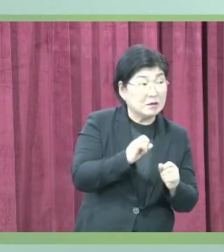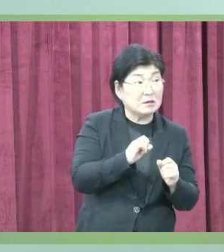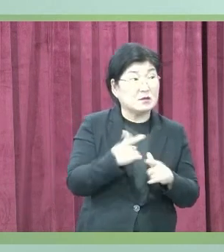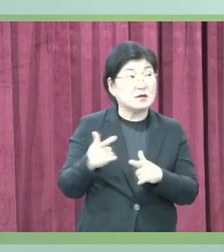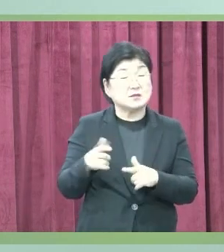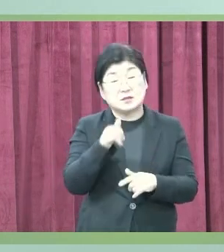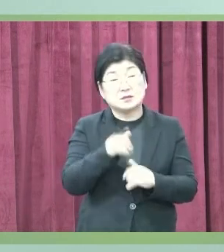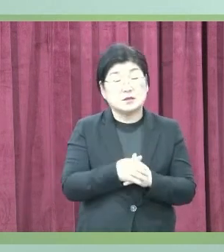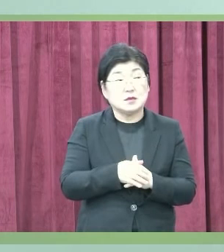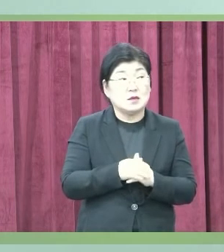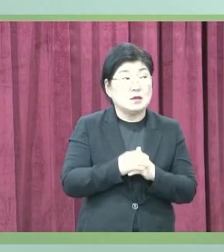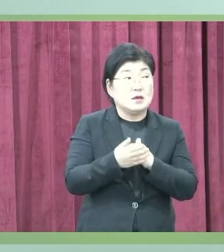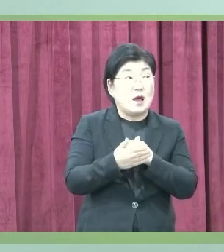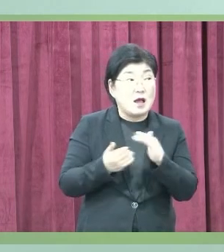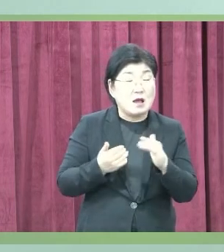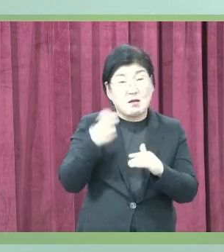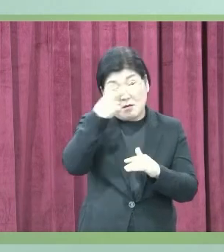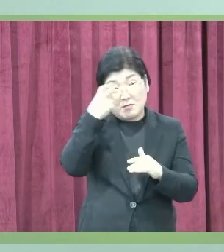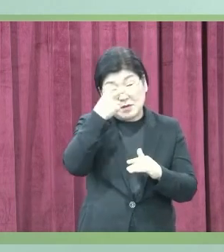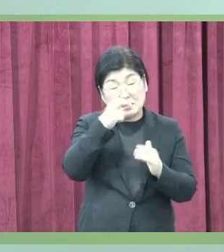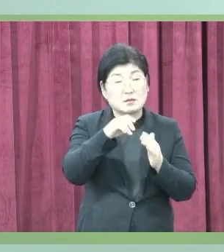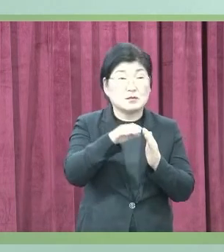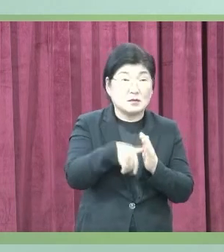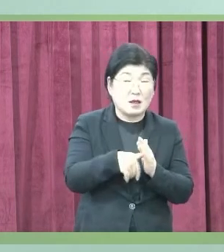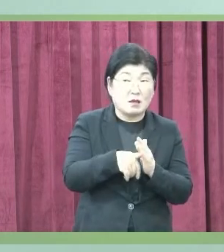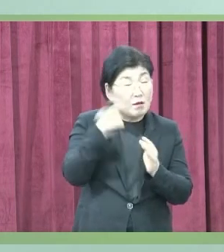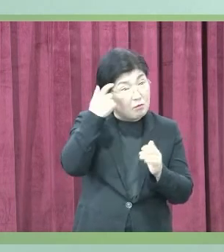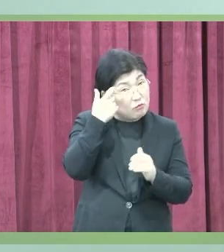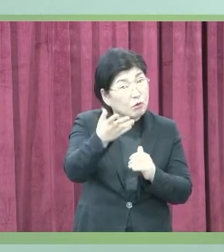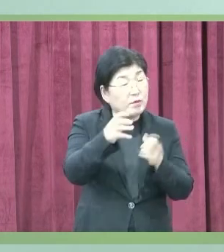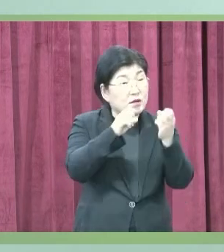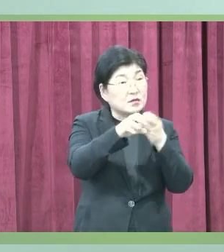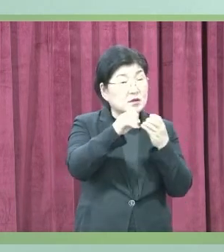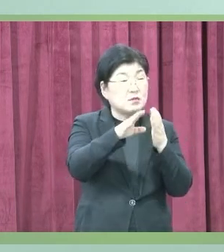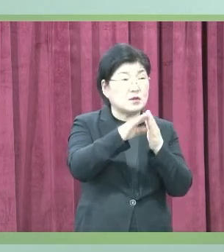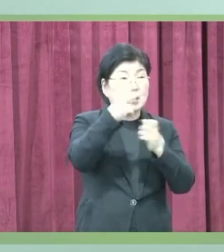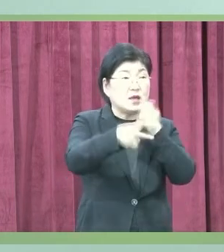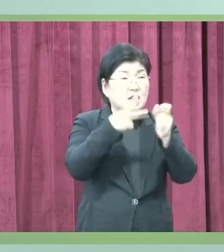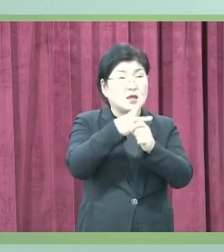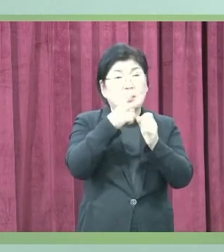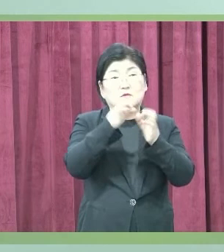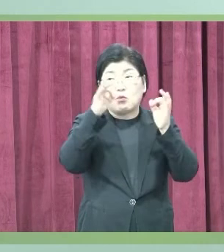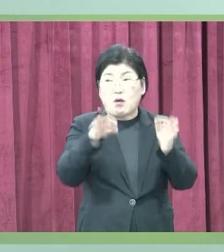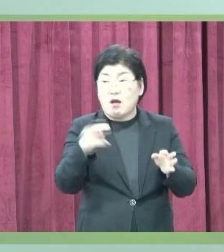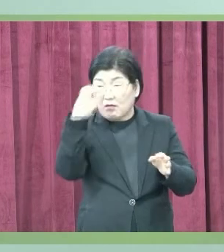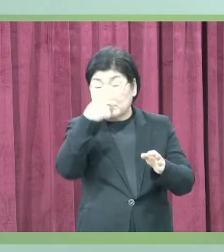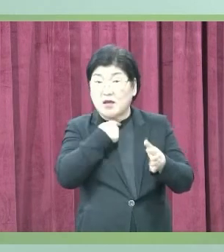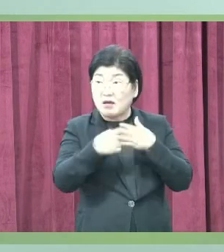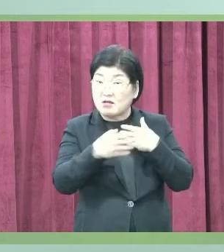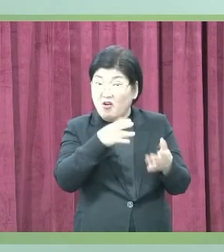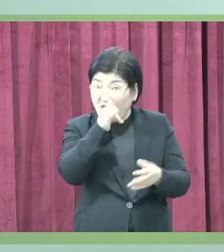앞서 말씀드린 대로 검진 수검률이 설문조사를 했고 최근 2년간 검진 받은 경험